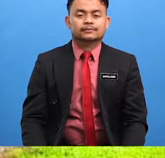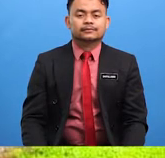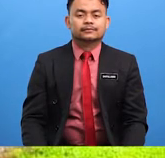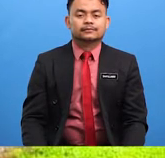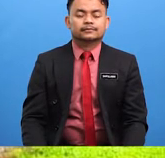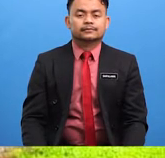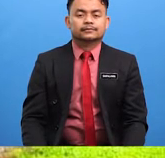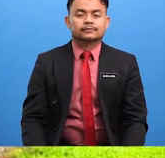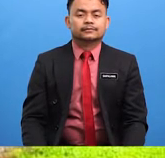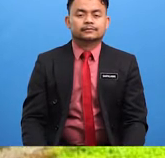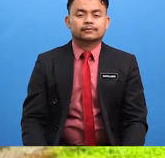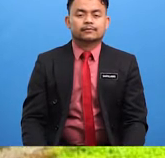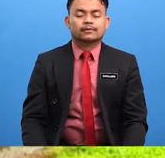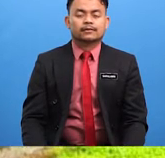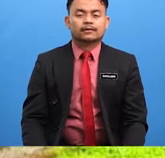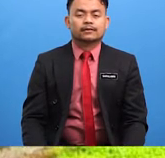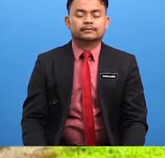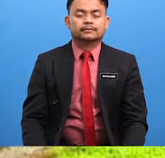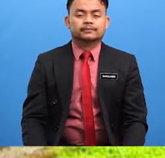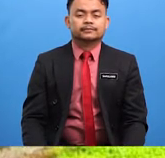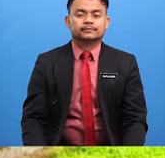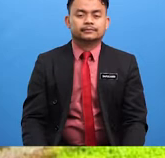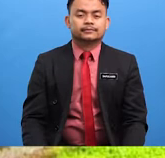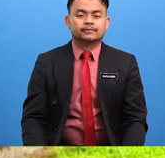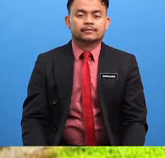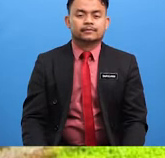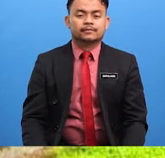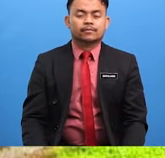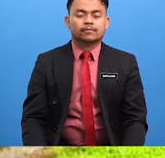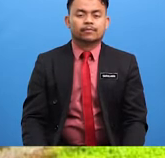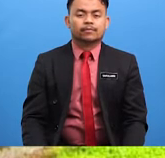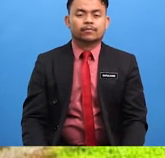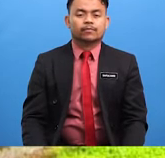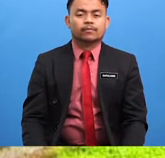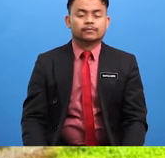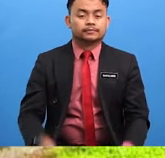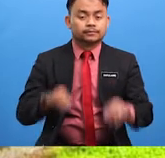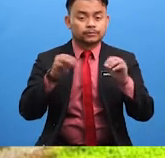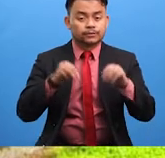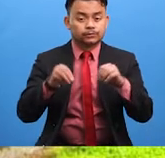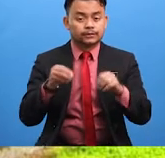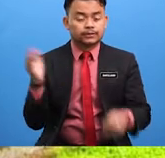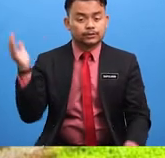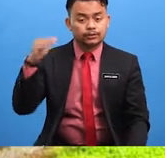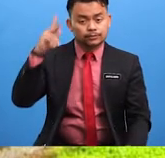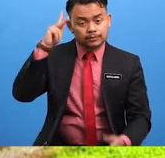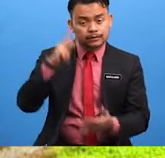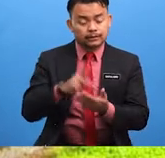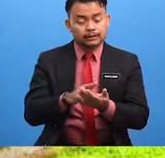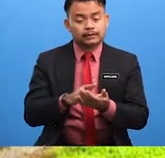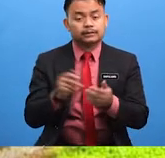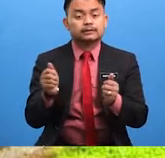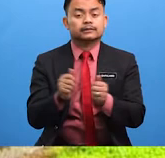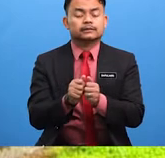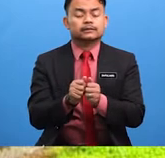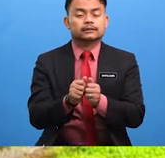dia bahan diguna. Tak kenal maka tak cinta. Murid-murid, mari kita berkenalan dengan alatan